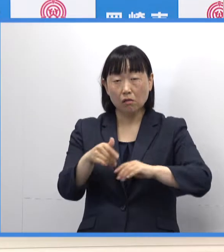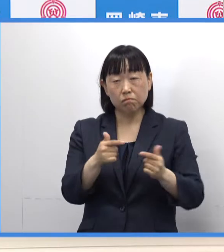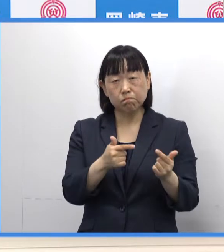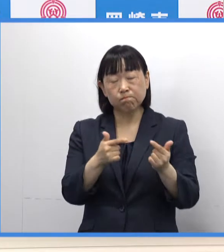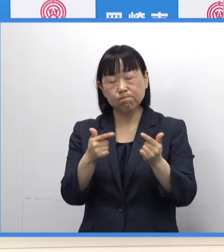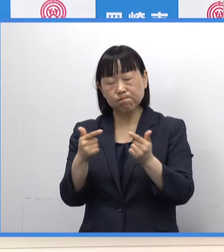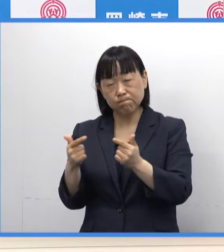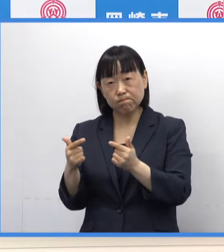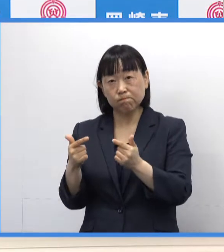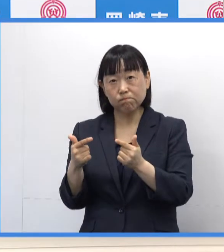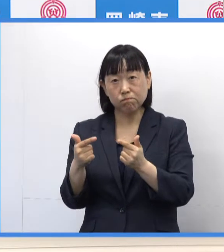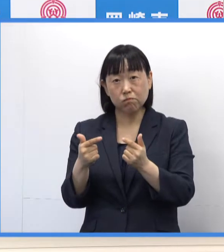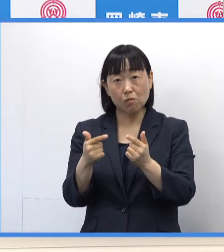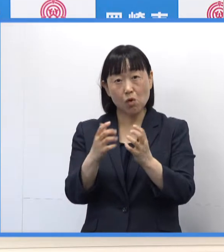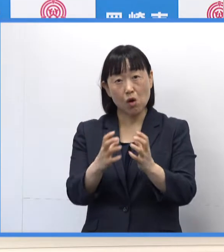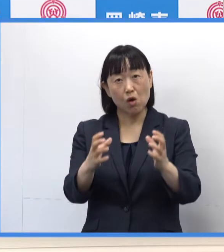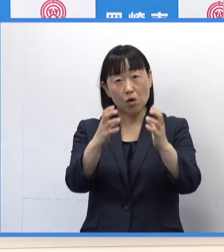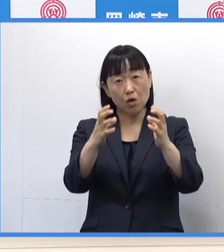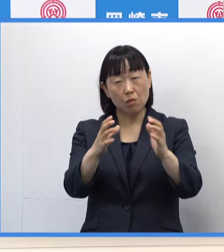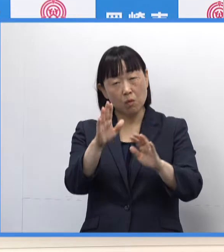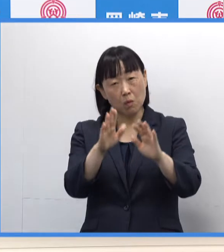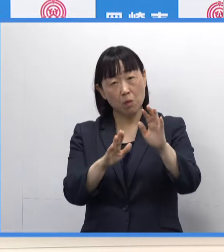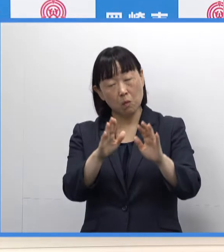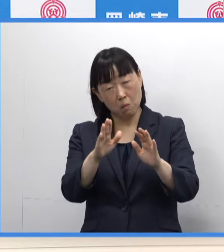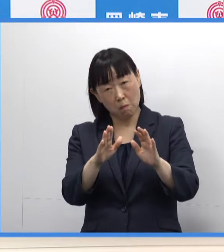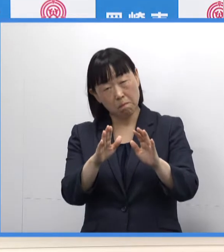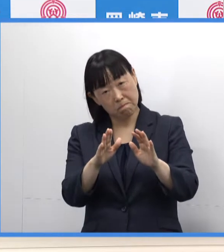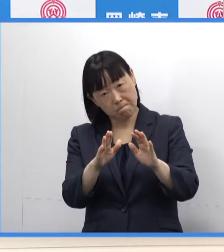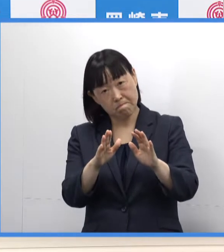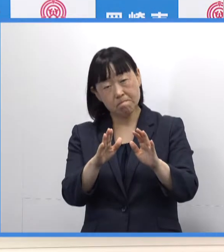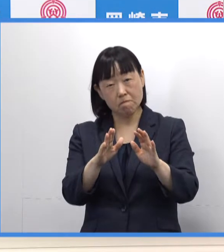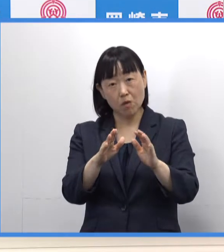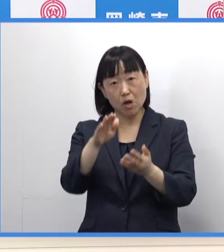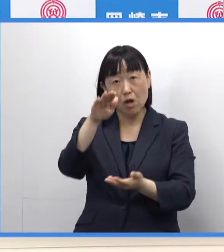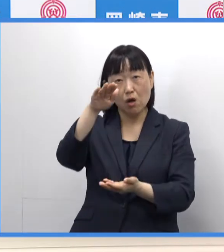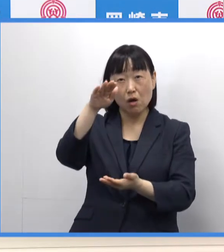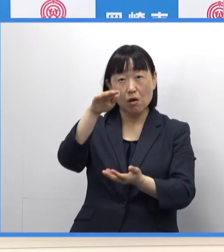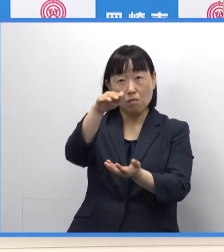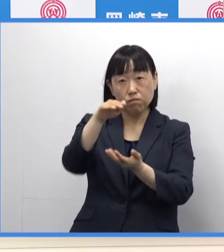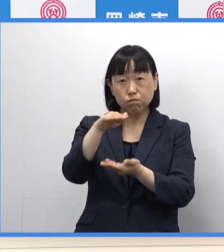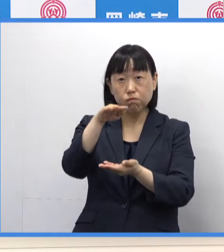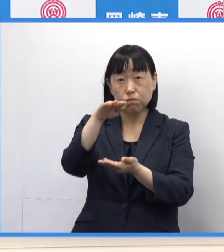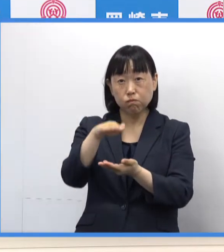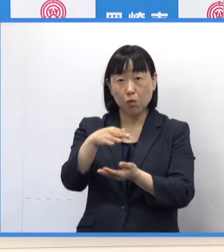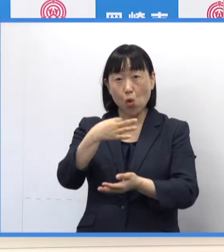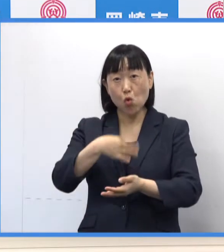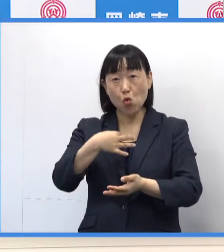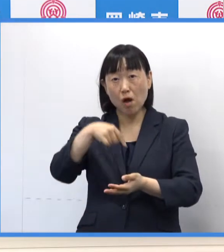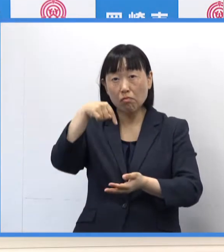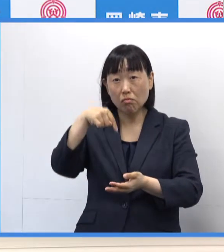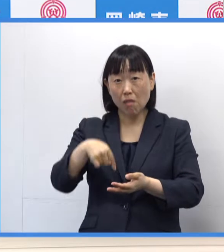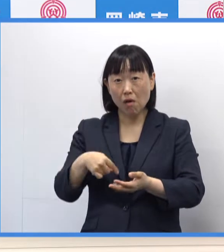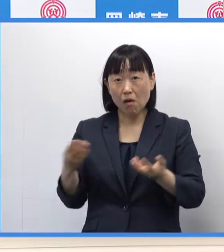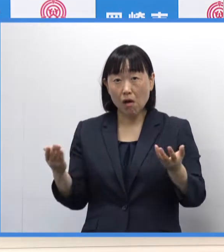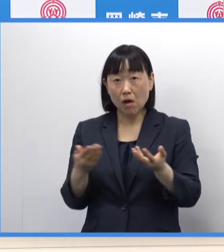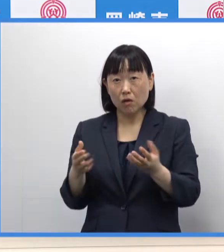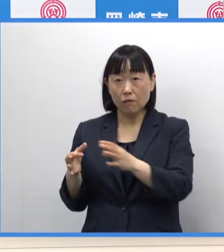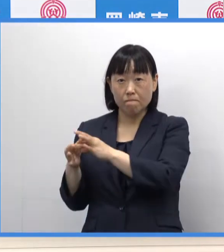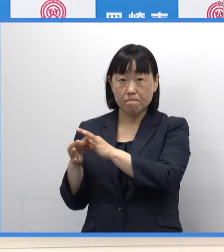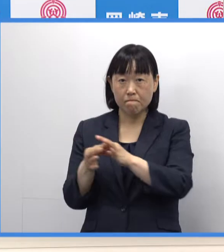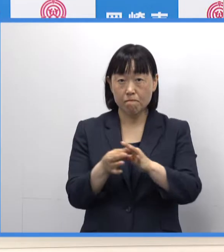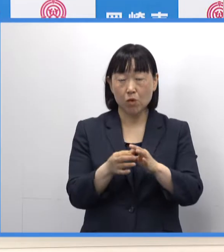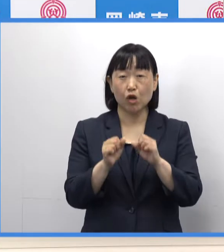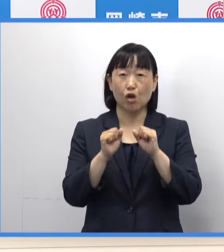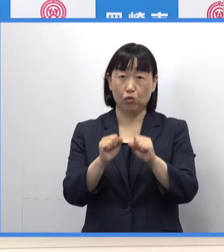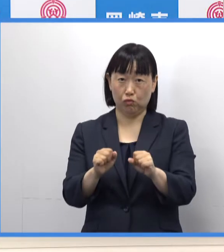れ、農作物の生育支障、収穫量の減少の懸念といった不安を抱えながら営農を継続され